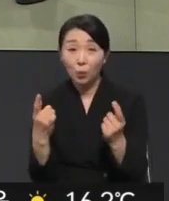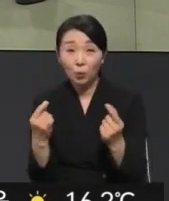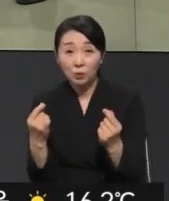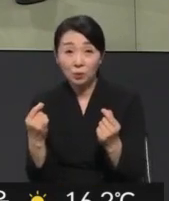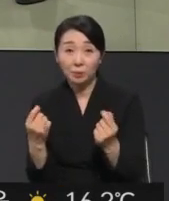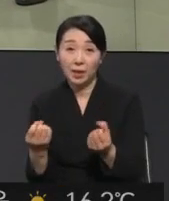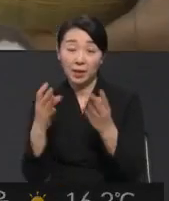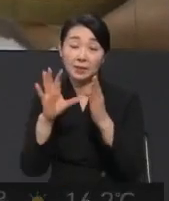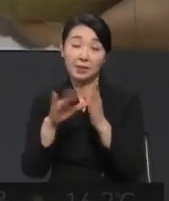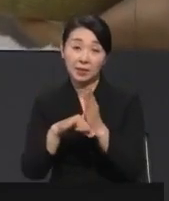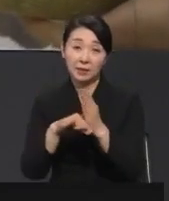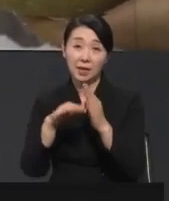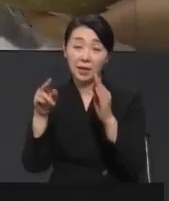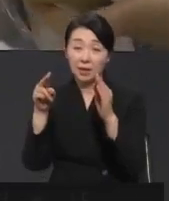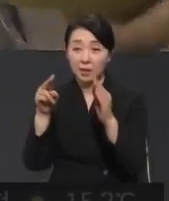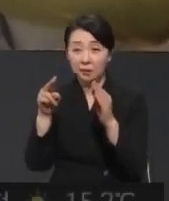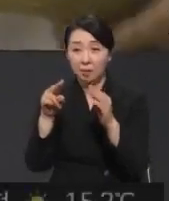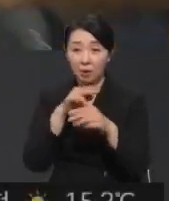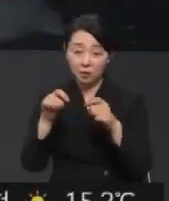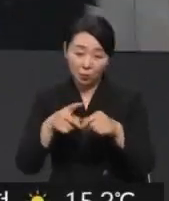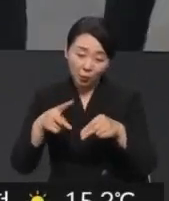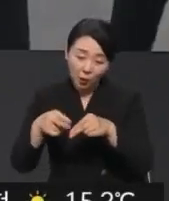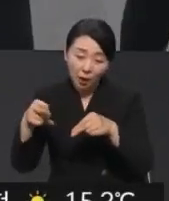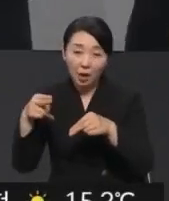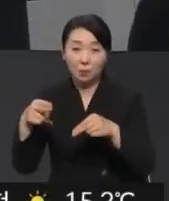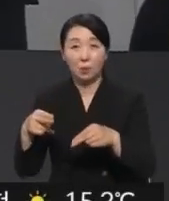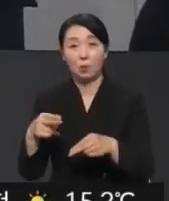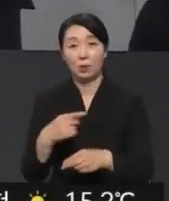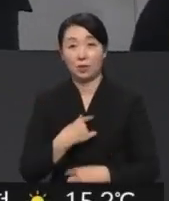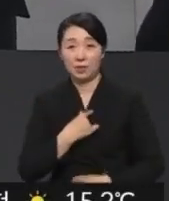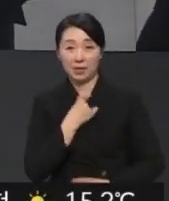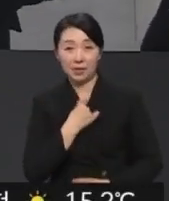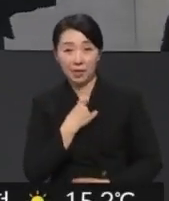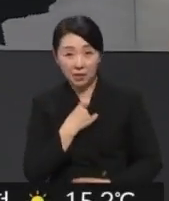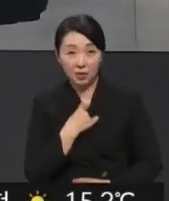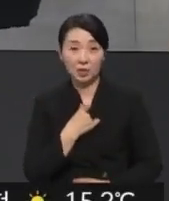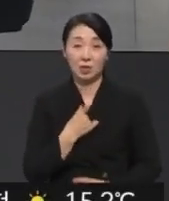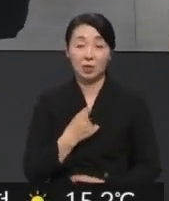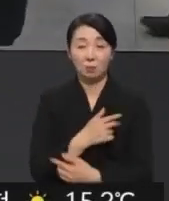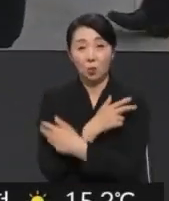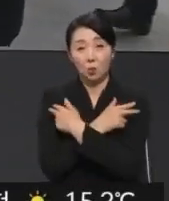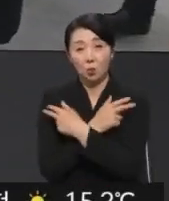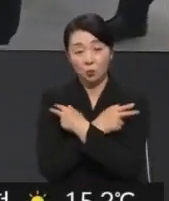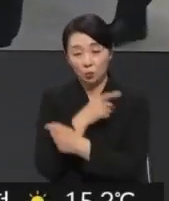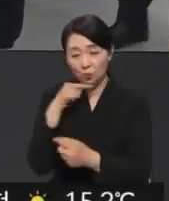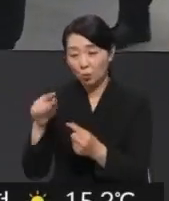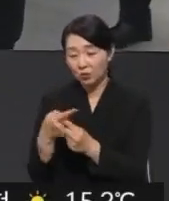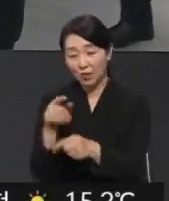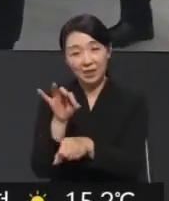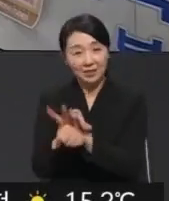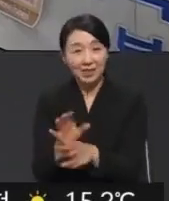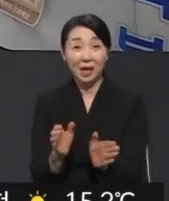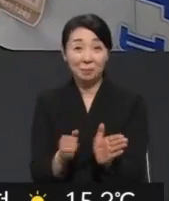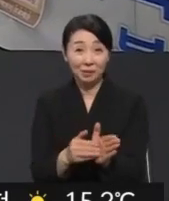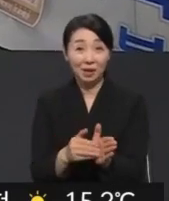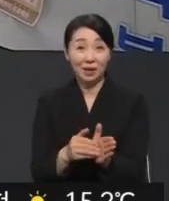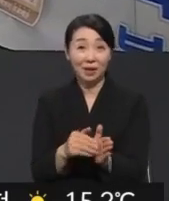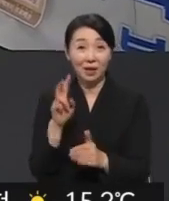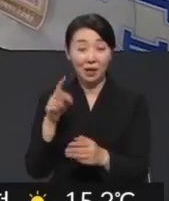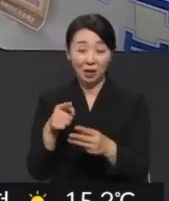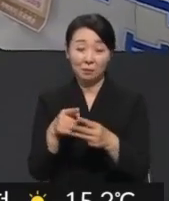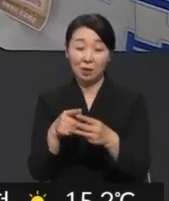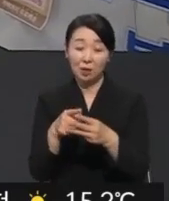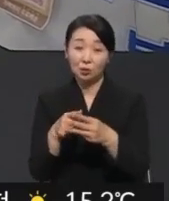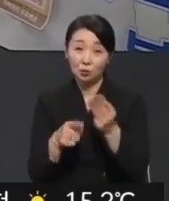행사장의 리본도 좀 자르고 넥타이와 코트, 공예품과 고추장 등을 구매를 했다고 합니다. 아마도 윤